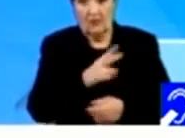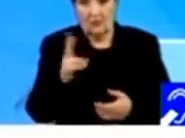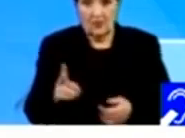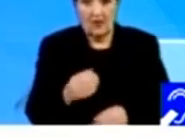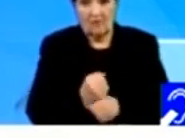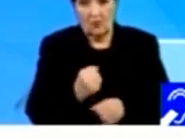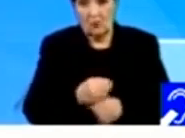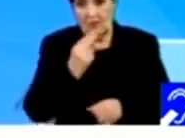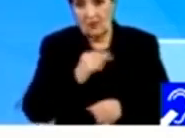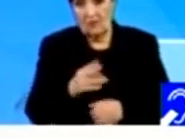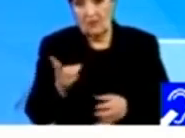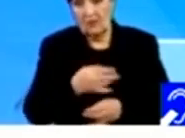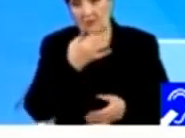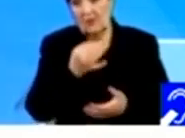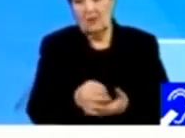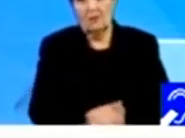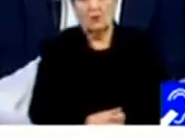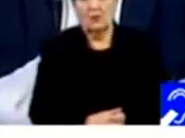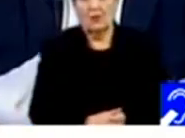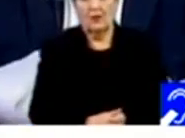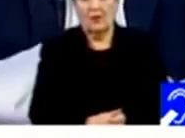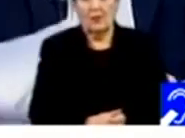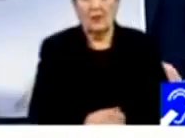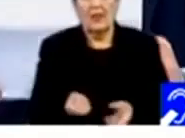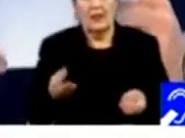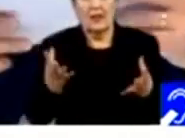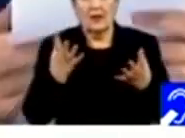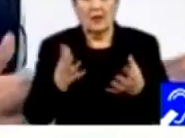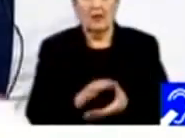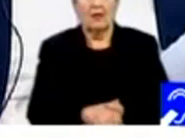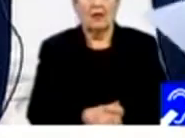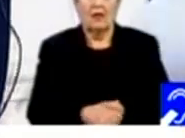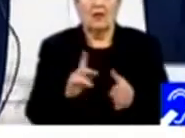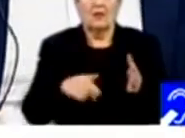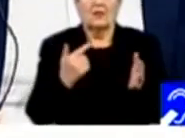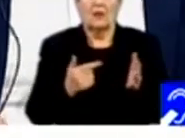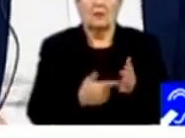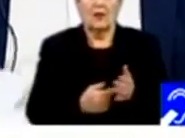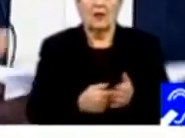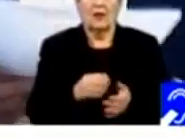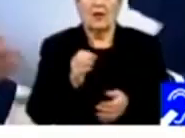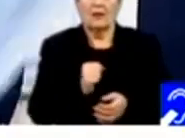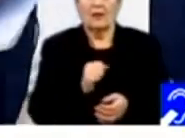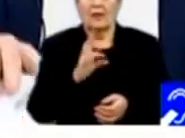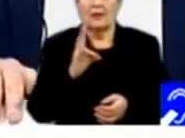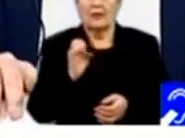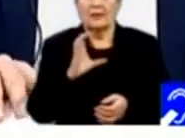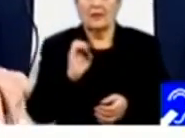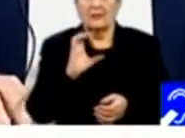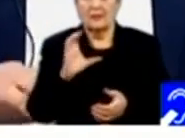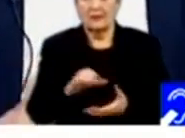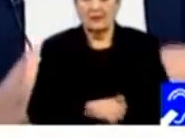s-a făcut vinovat, trebuie nemijlocit să răspundă. Este clar? Acum, haideți, urmează întrebarea pentru domnul Andrei Năstase. Regia, vă